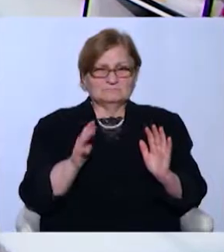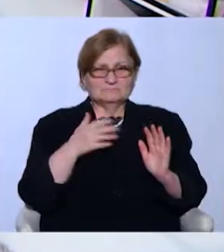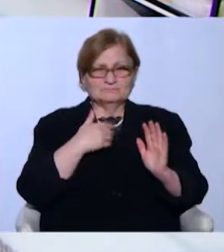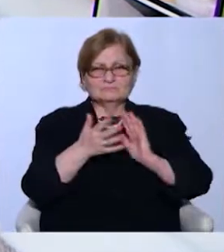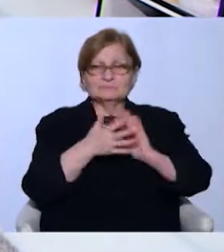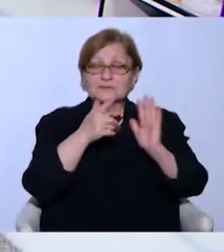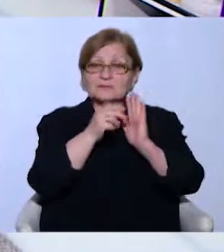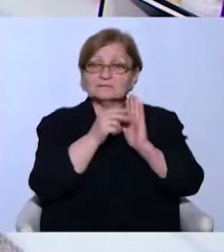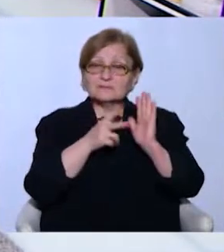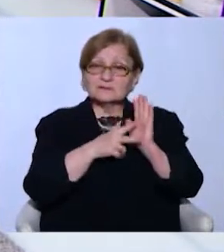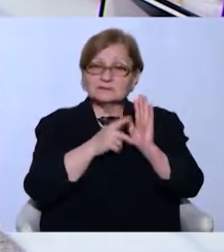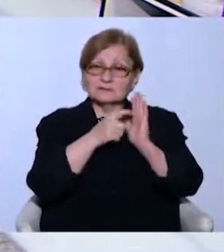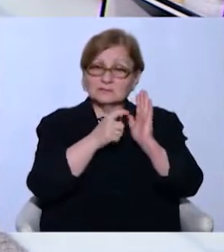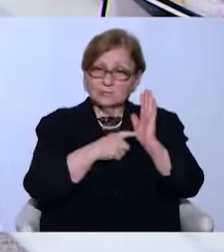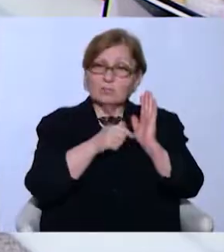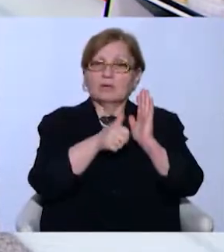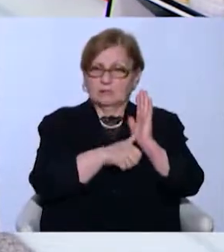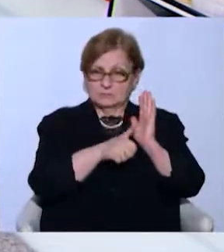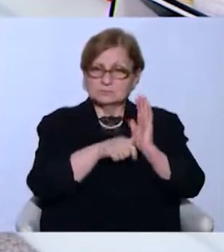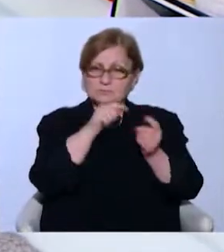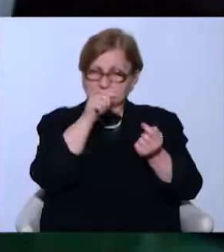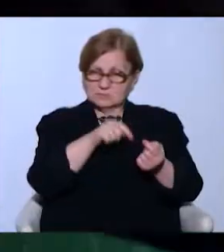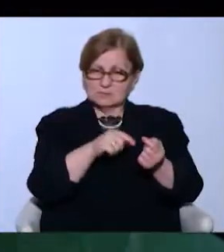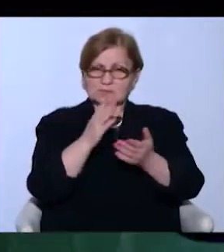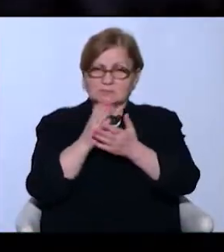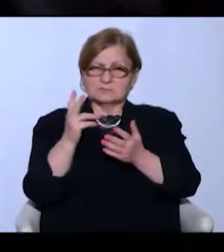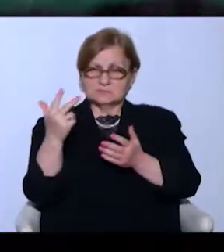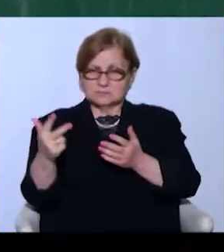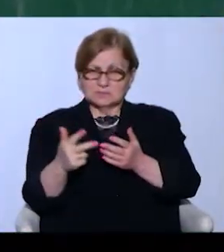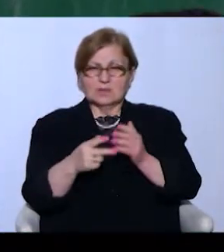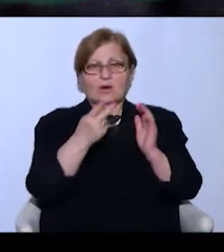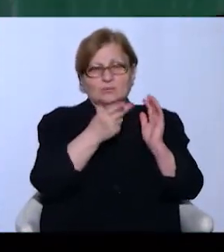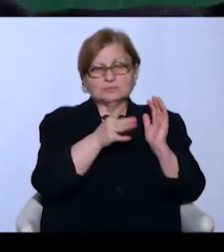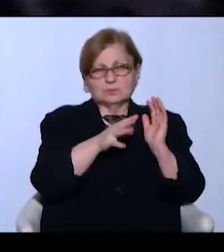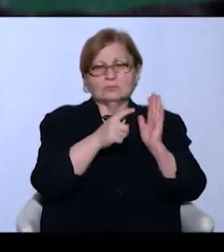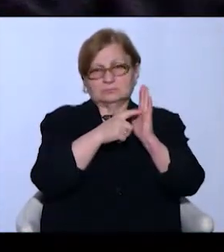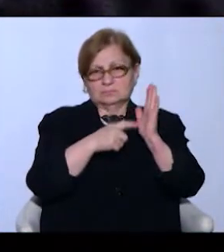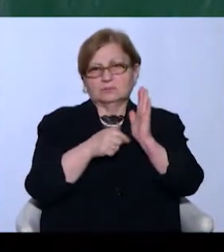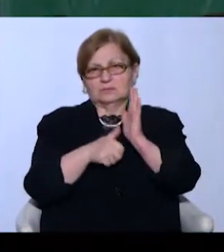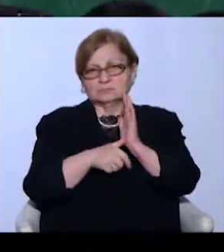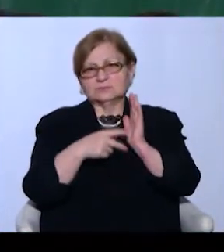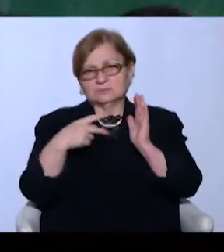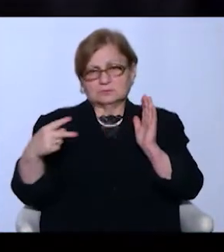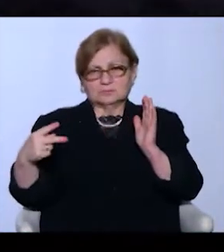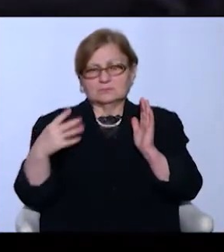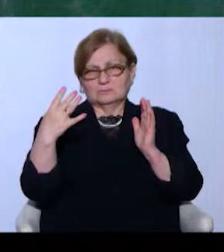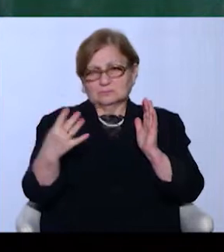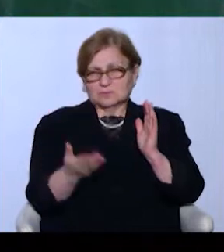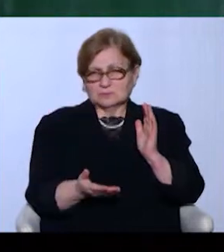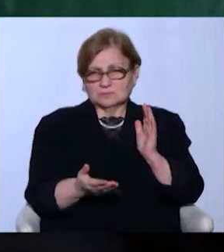18 იყოფა 6-ზე არის 3, 24-ის იყოფა 6-ზე და არის